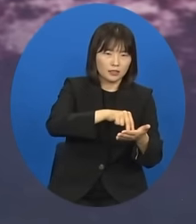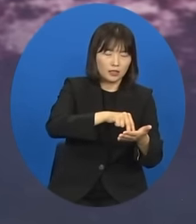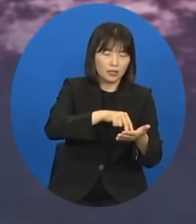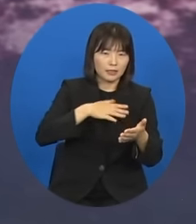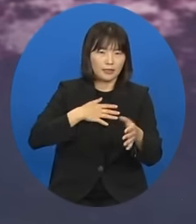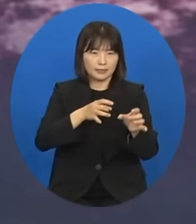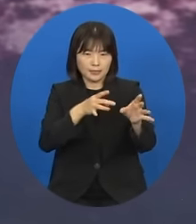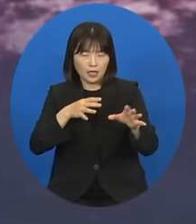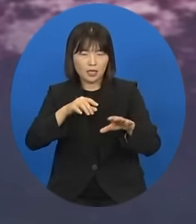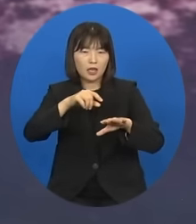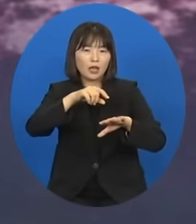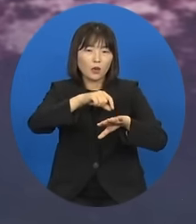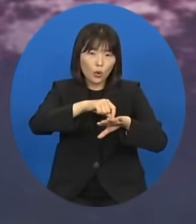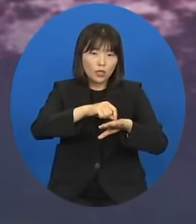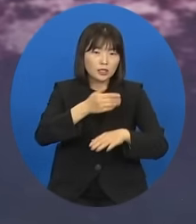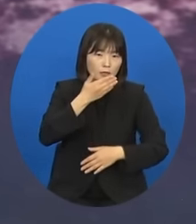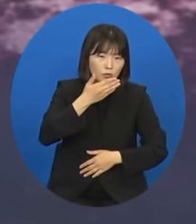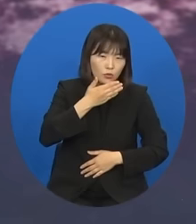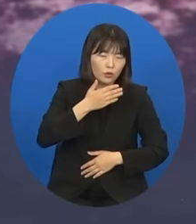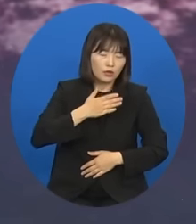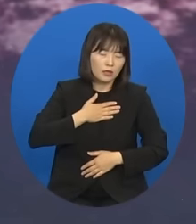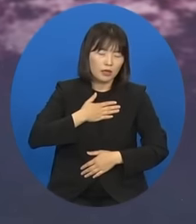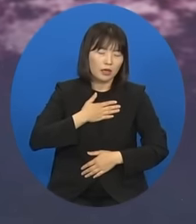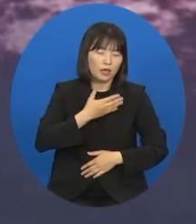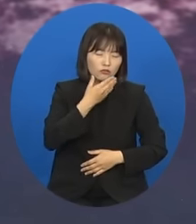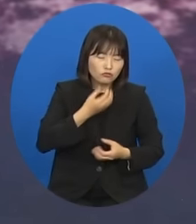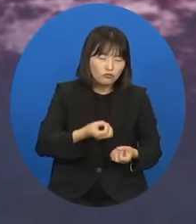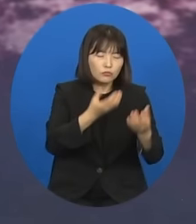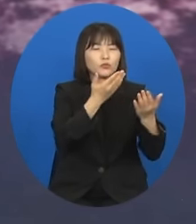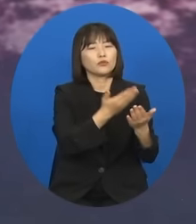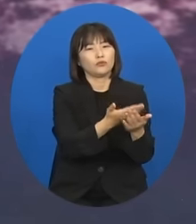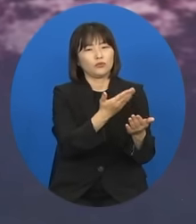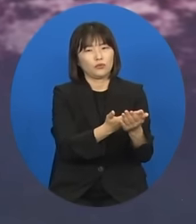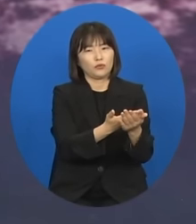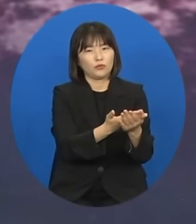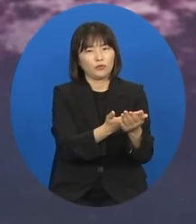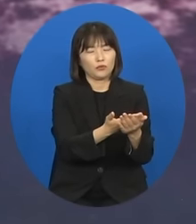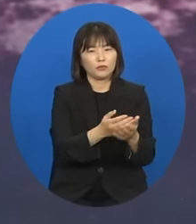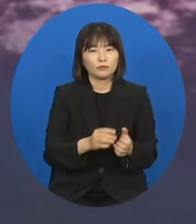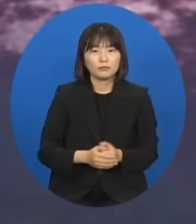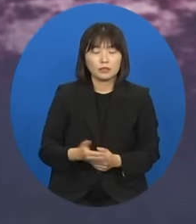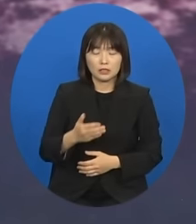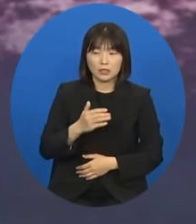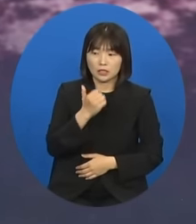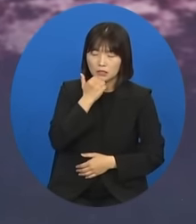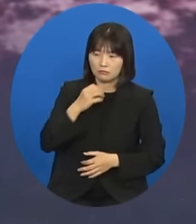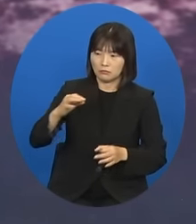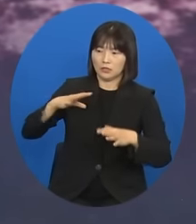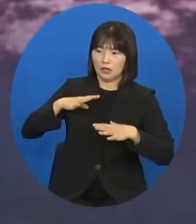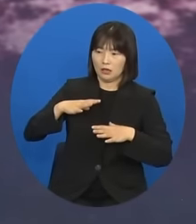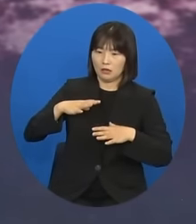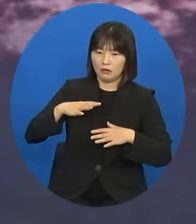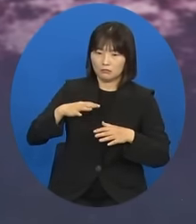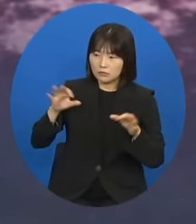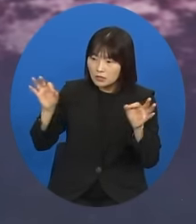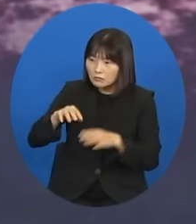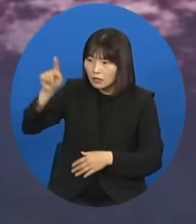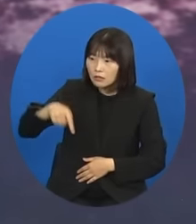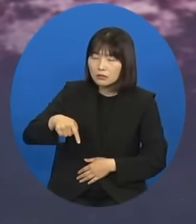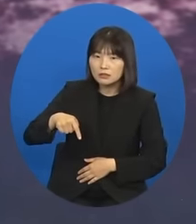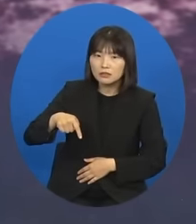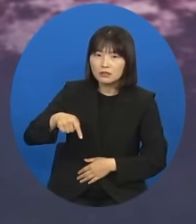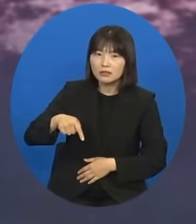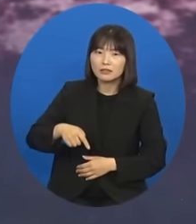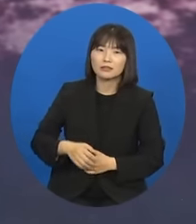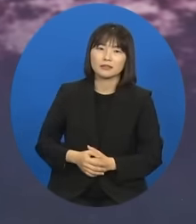잡수시고 아버지 마음껏 내게 축복하소서 근데 이삭이 깜짝 놀래요 너 어떻게 이렇게 금방 왔냐